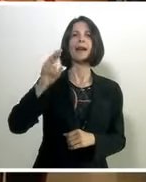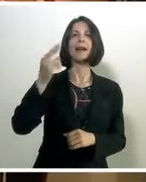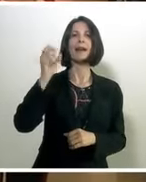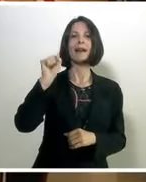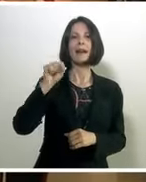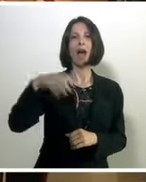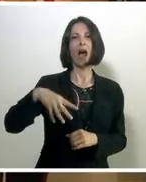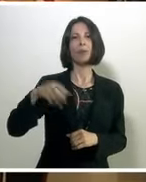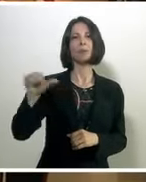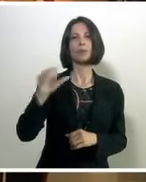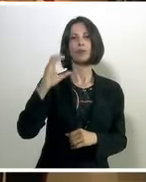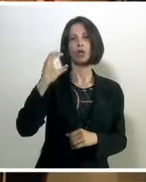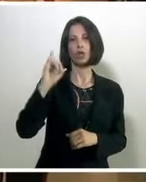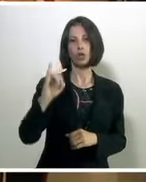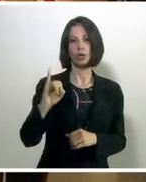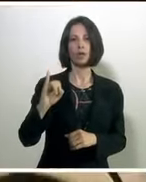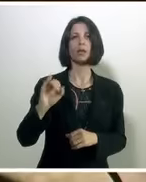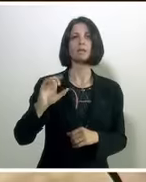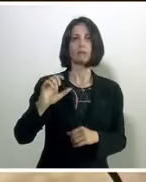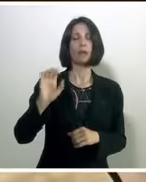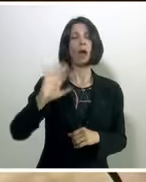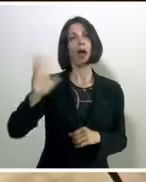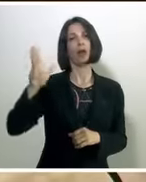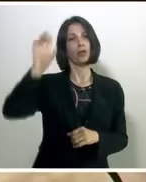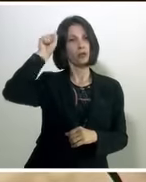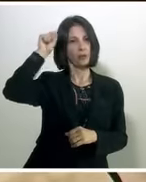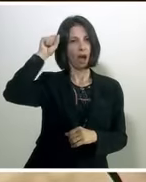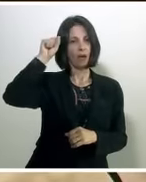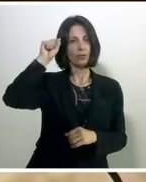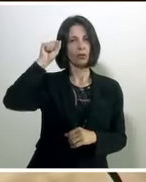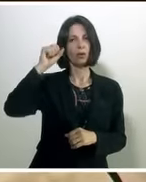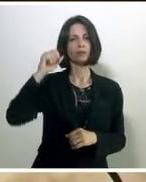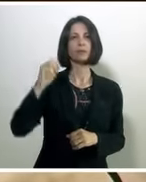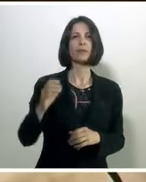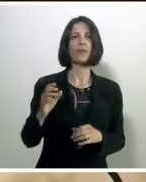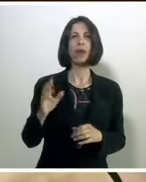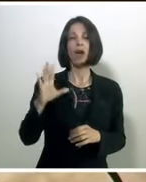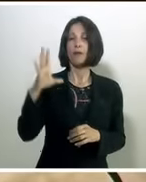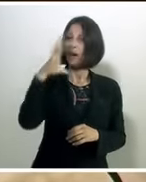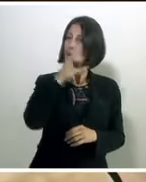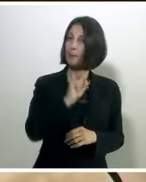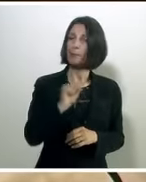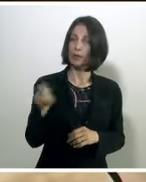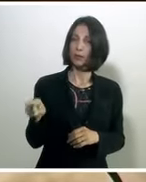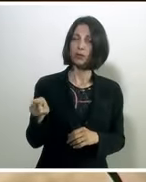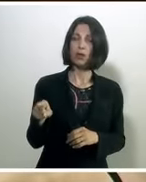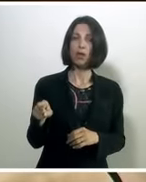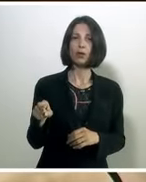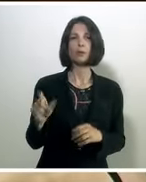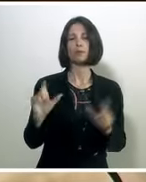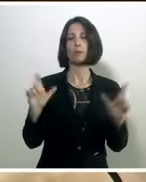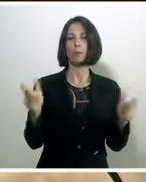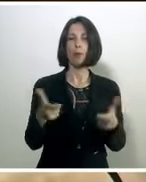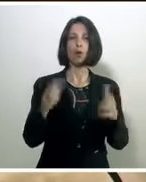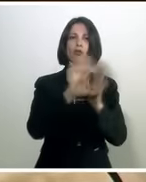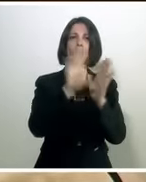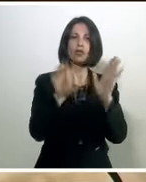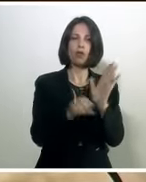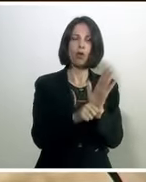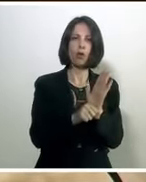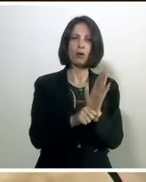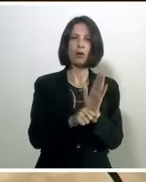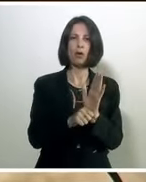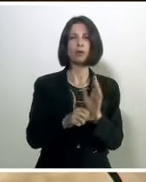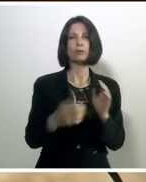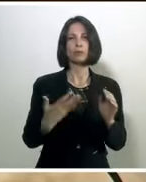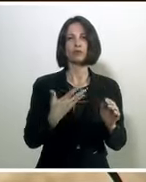altro grande sardo egli aveva saputo cogliere L'idea che un nuovo blocco storico fosse qualcosa di più e di diverso rispetto a un